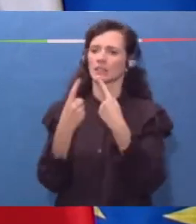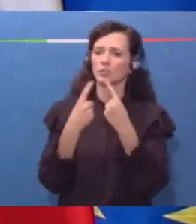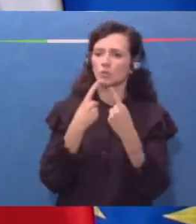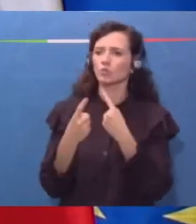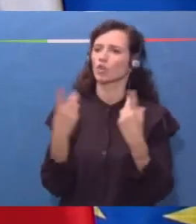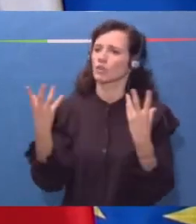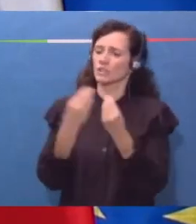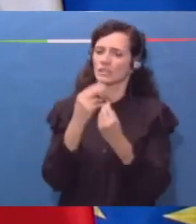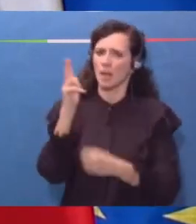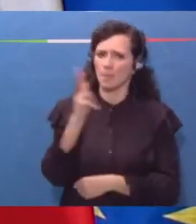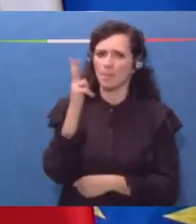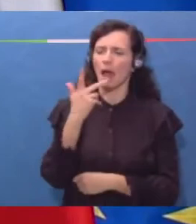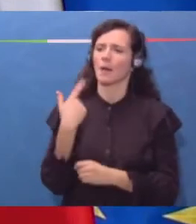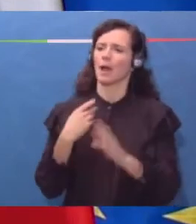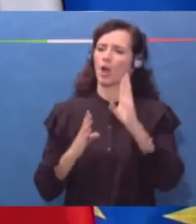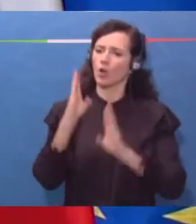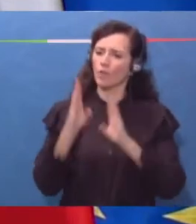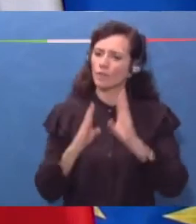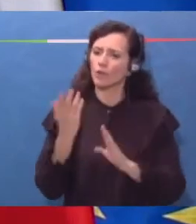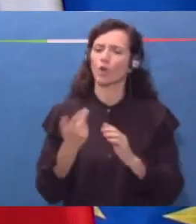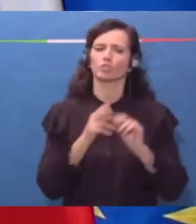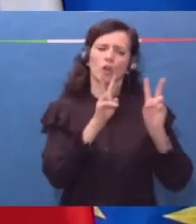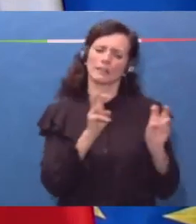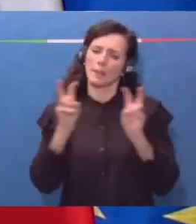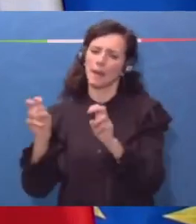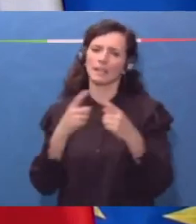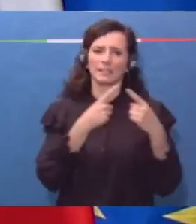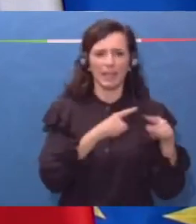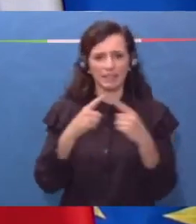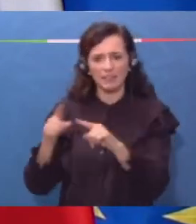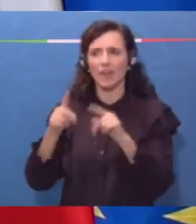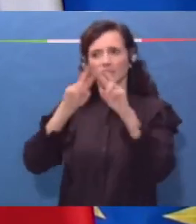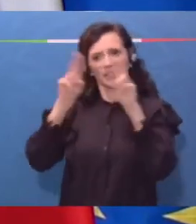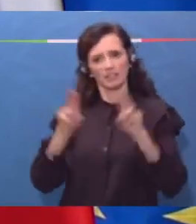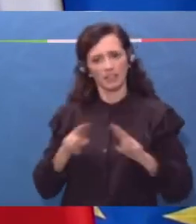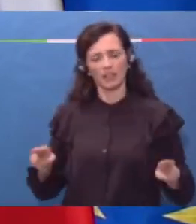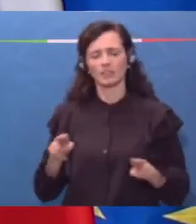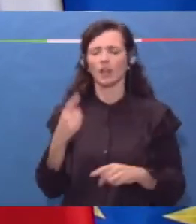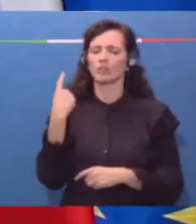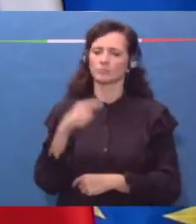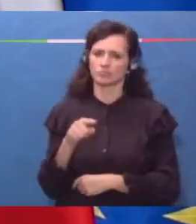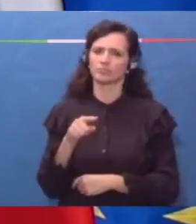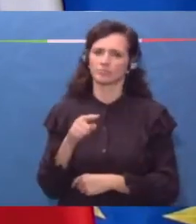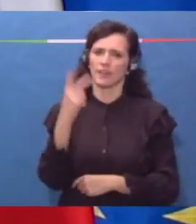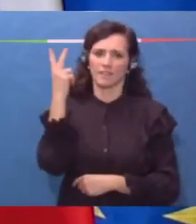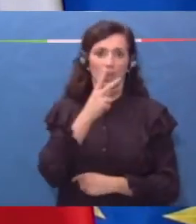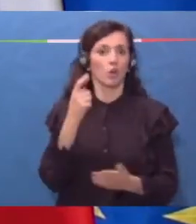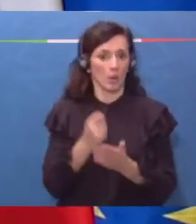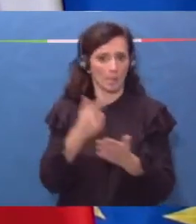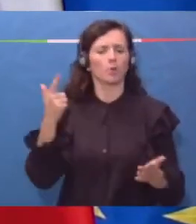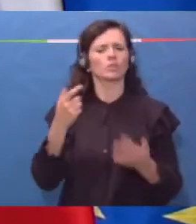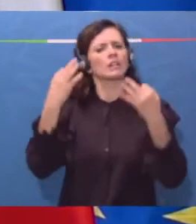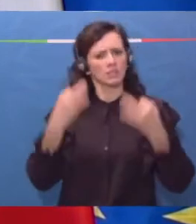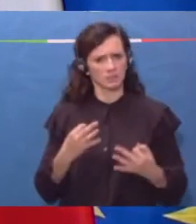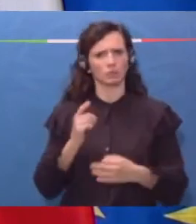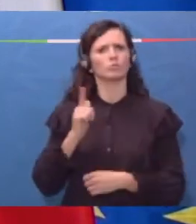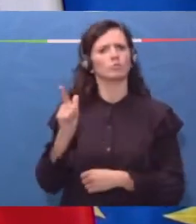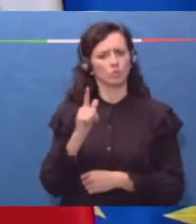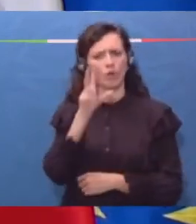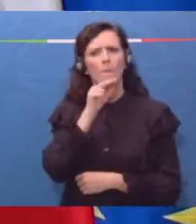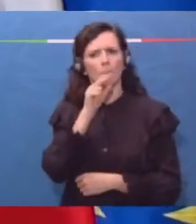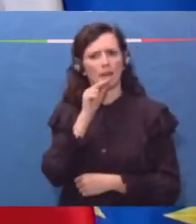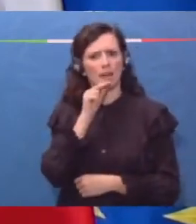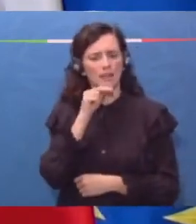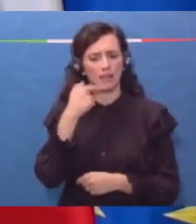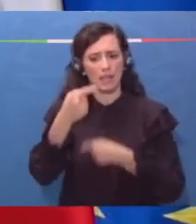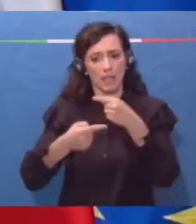Papa, confrontarsi su varie tematiche internazionali, qualcosa di estremamente importante. Parleremo della questione